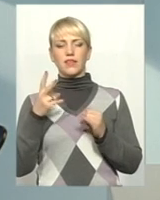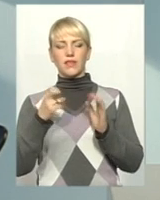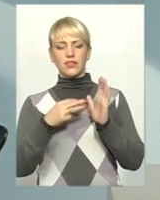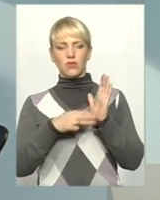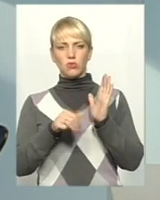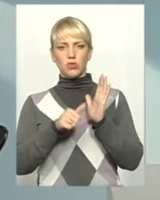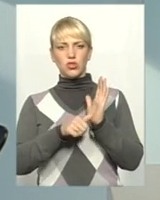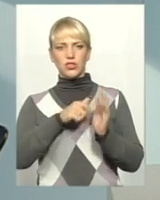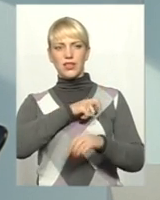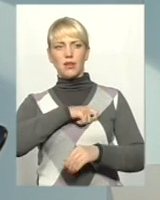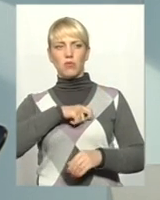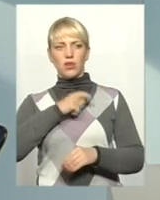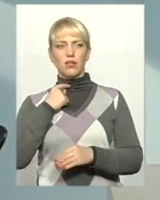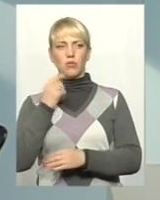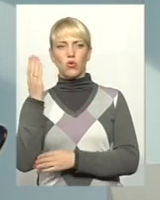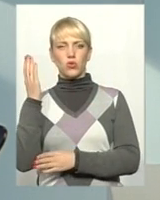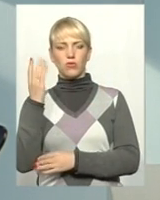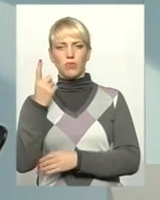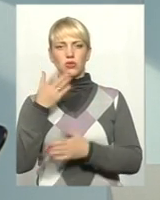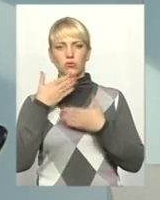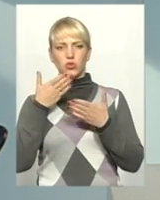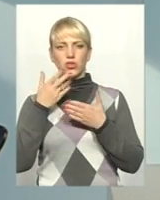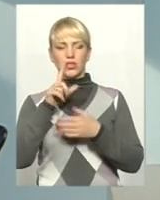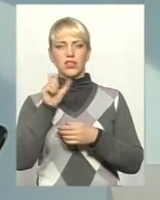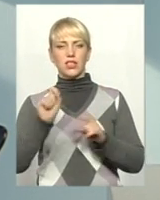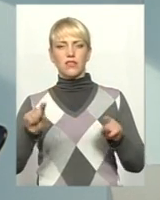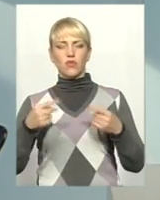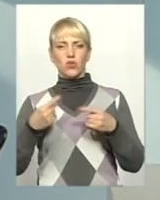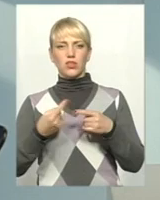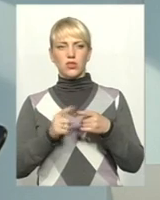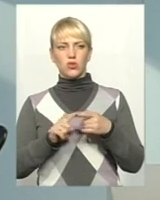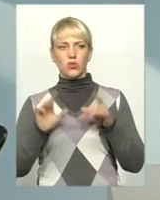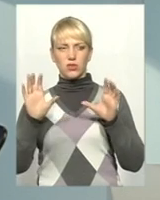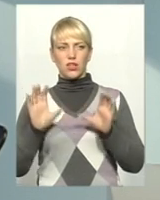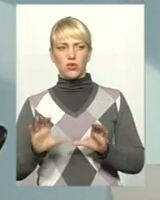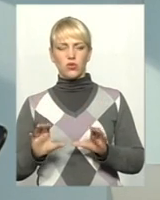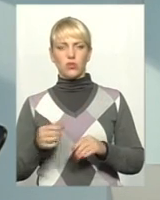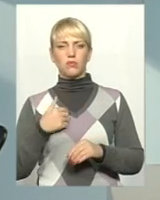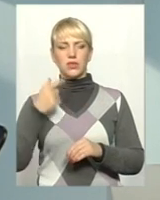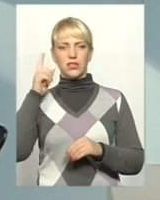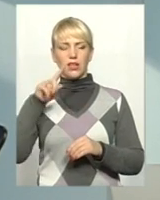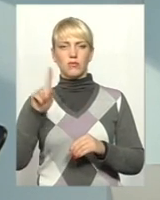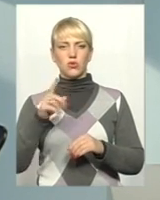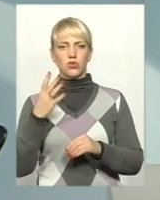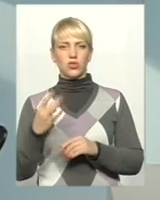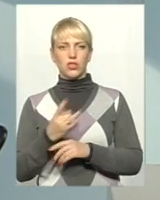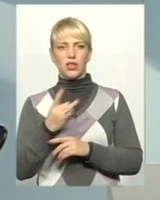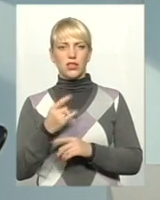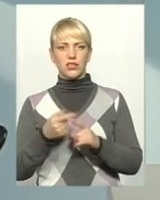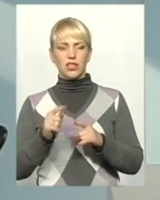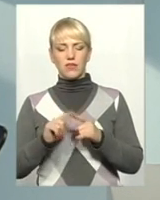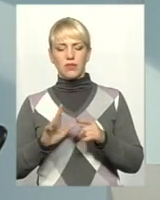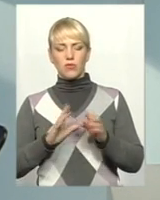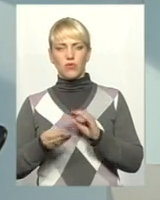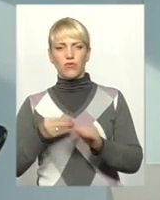286 депутатів проголосували в першому читанні за створення цього закону. Хоча ми знаємо, що 4 рази до цього часу він